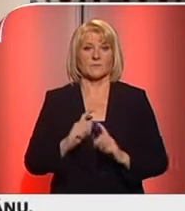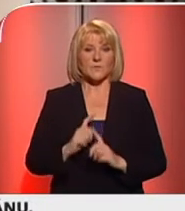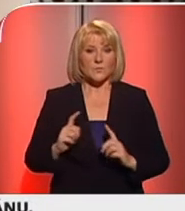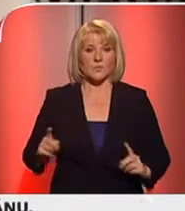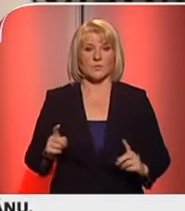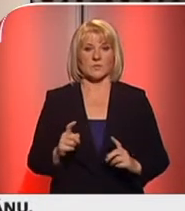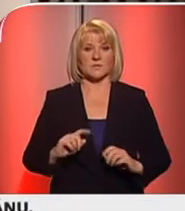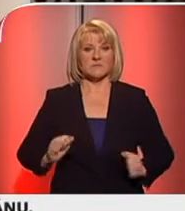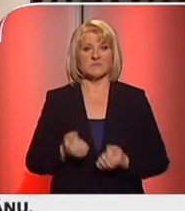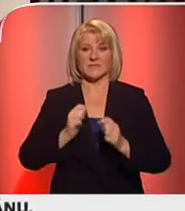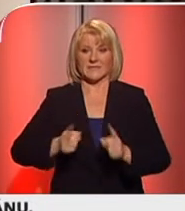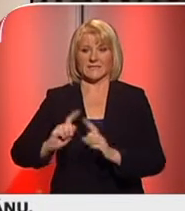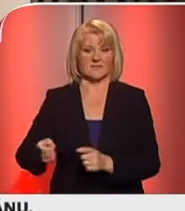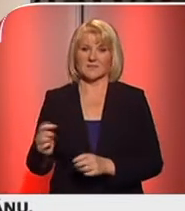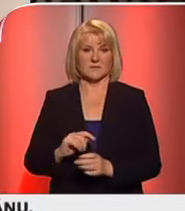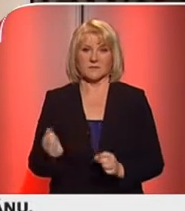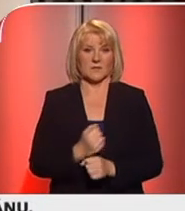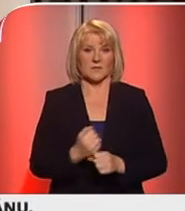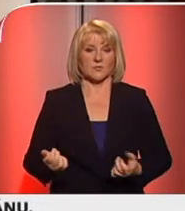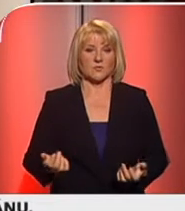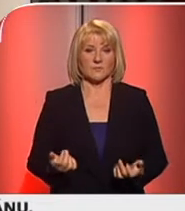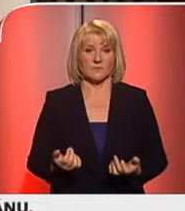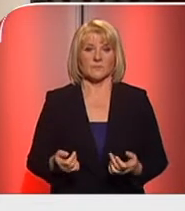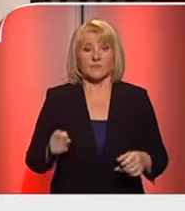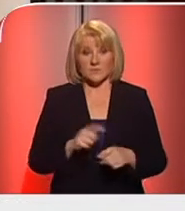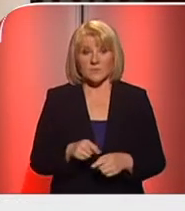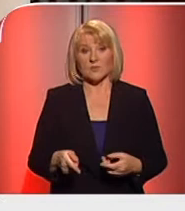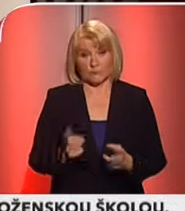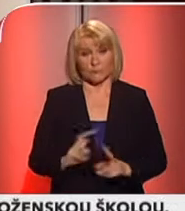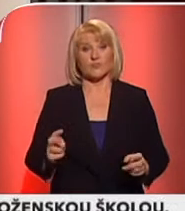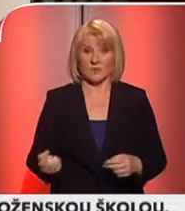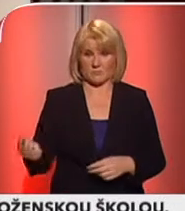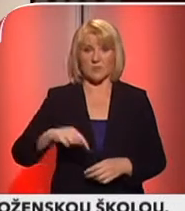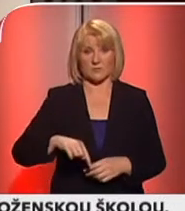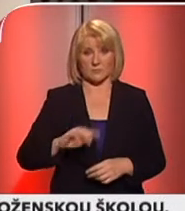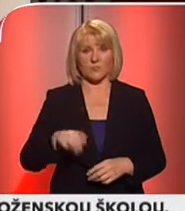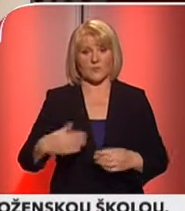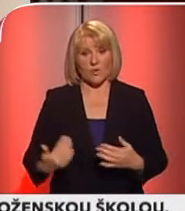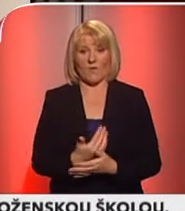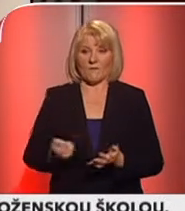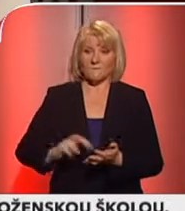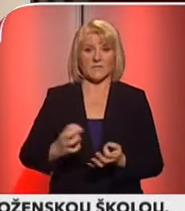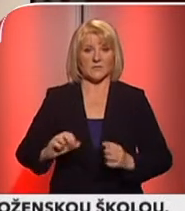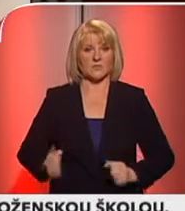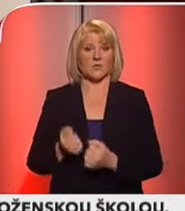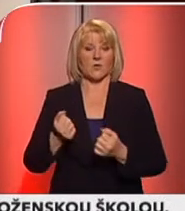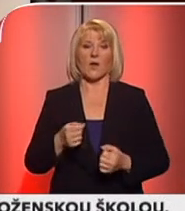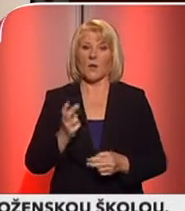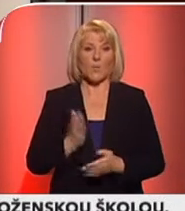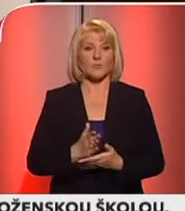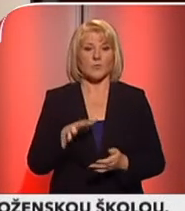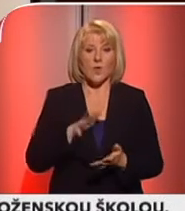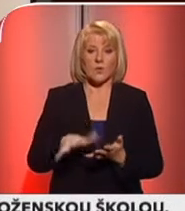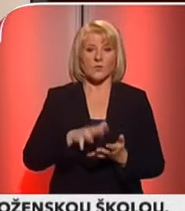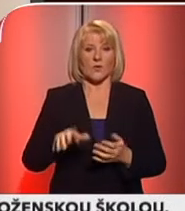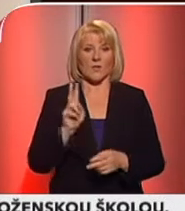jiné iniciativy a oni pomaličku taky můžou začít. A bude to naprosto nekontrolovatelný jev, který si